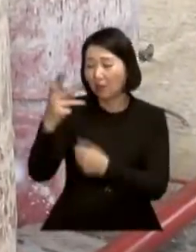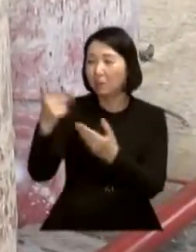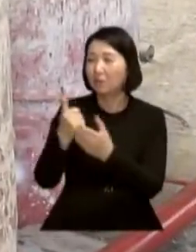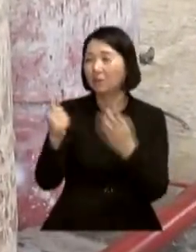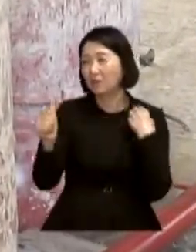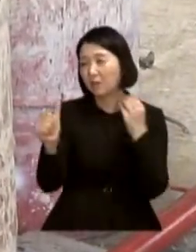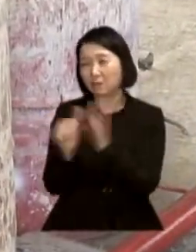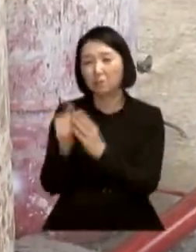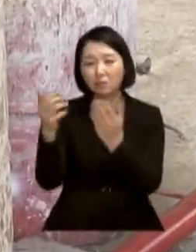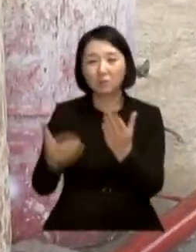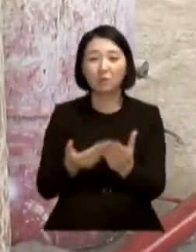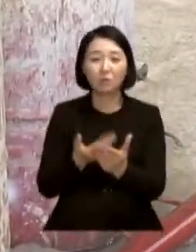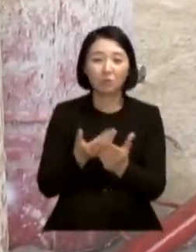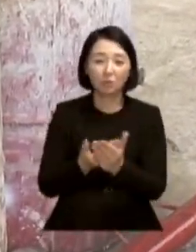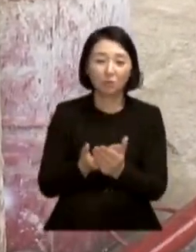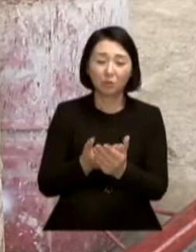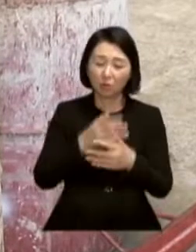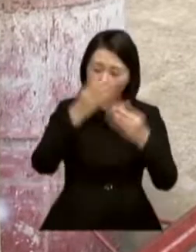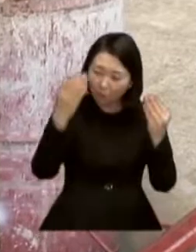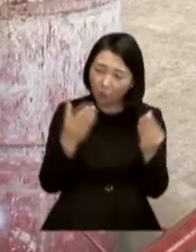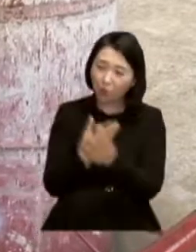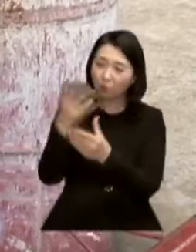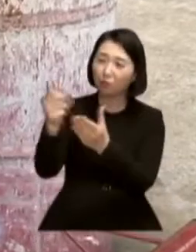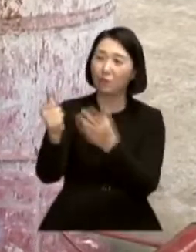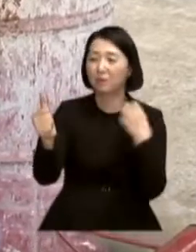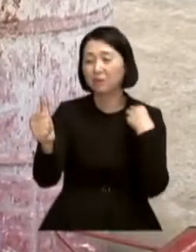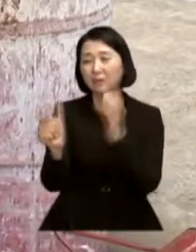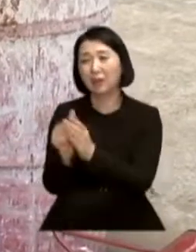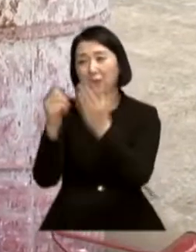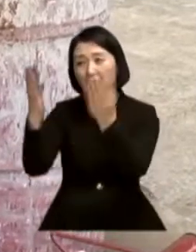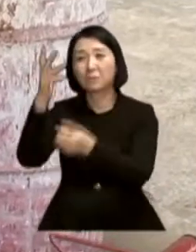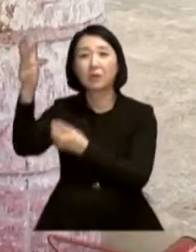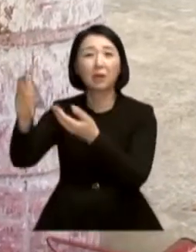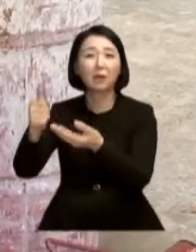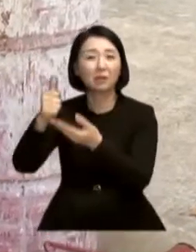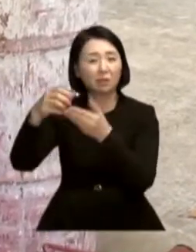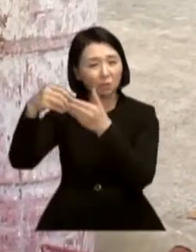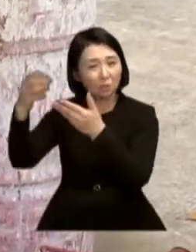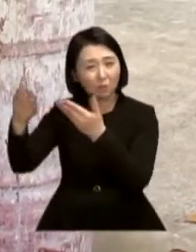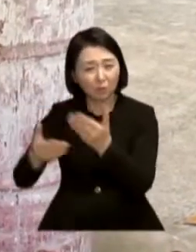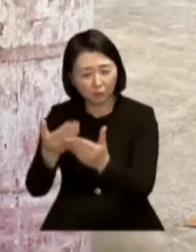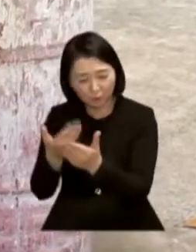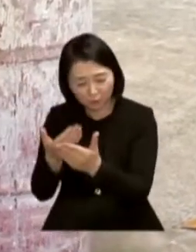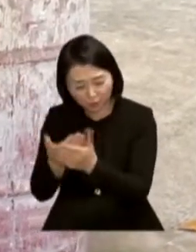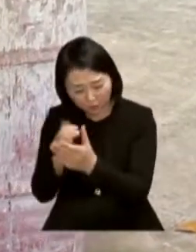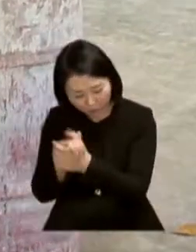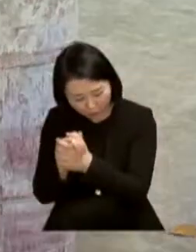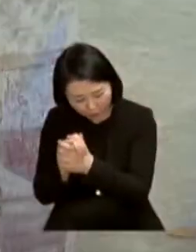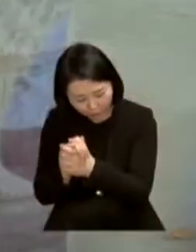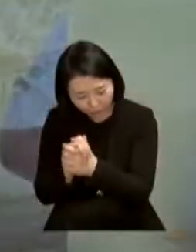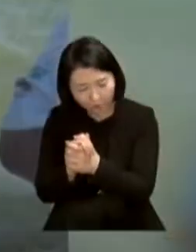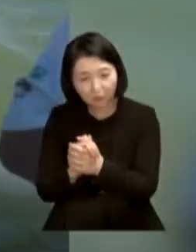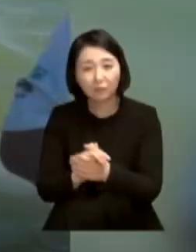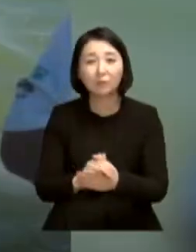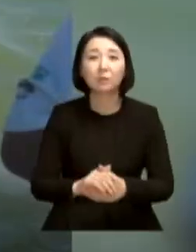책임져 주시옵소서. 모든 걸 주님 앞에 의탁합니다. 하나님 인도하여 주시옵소서.